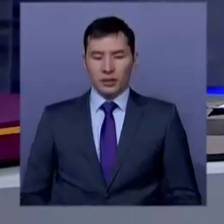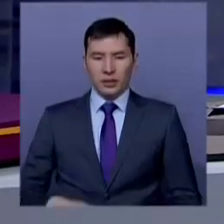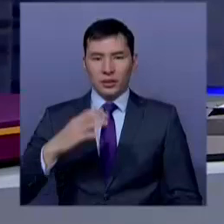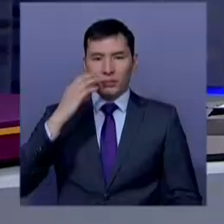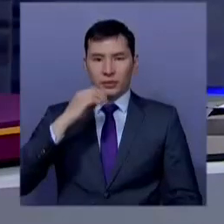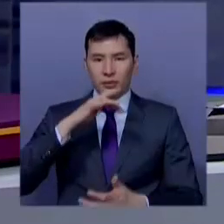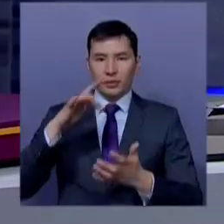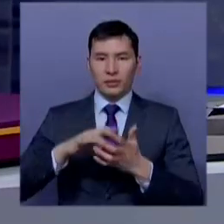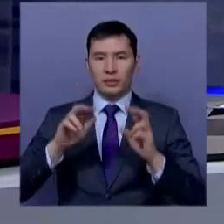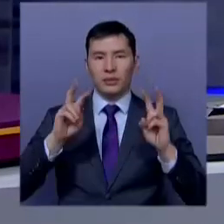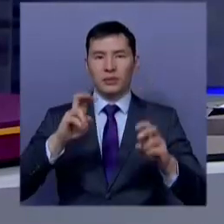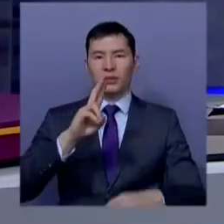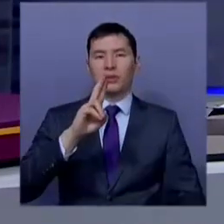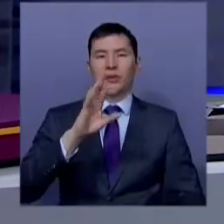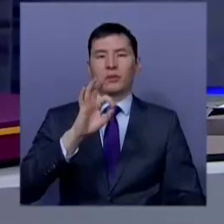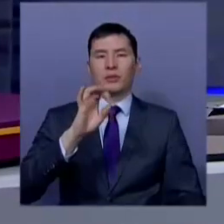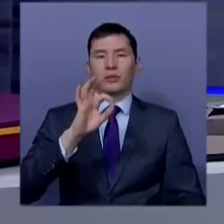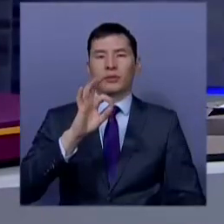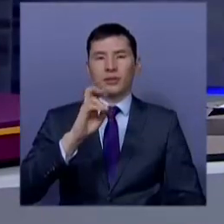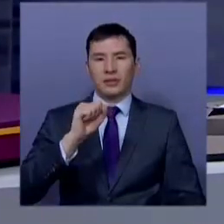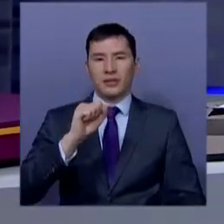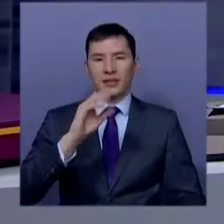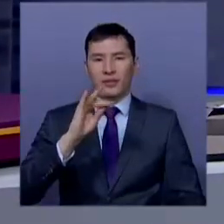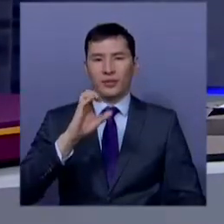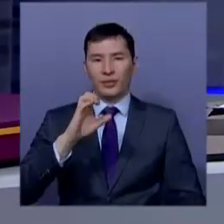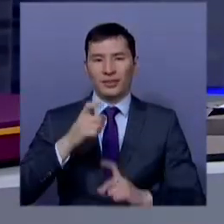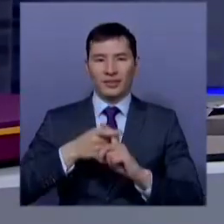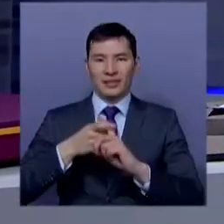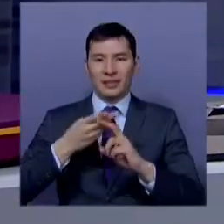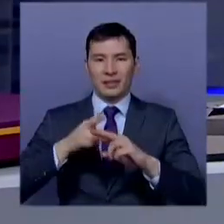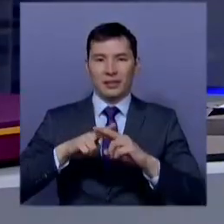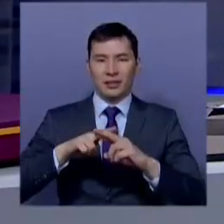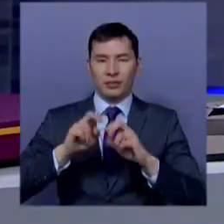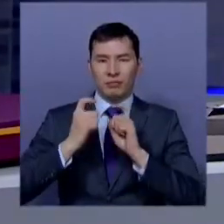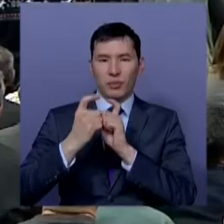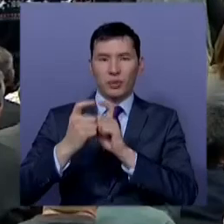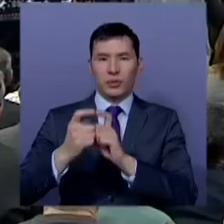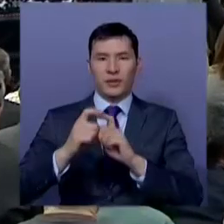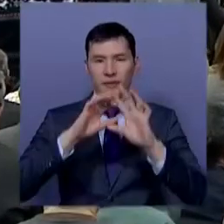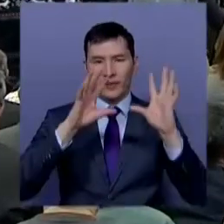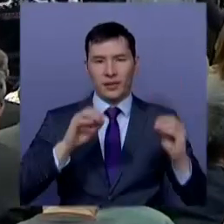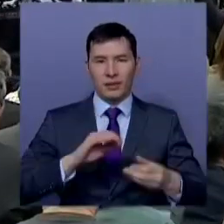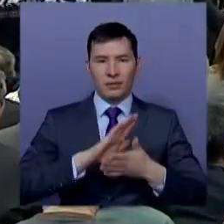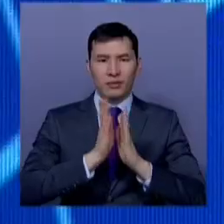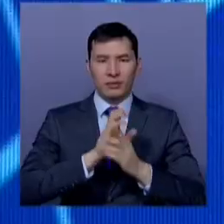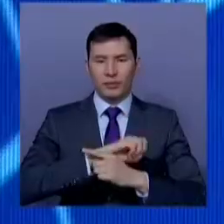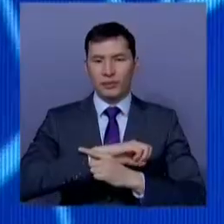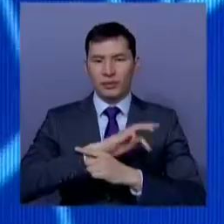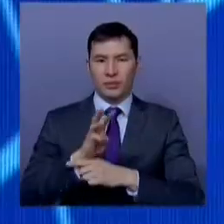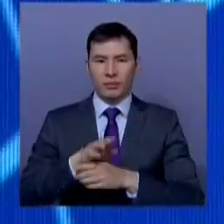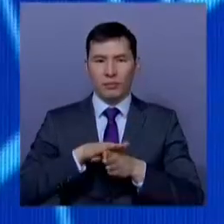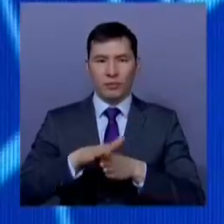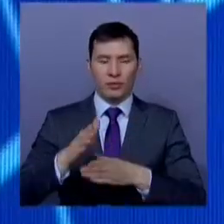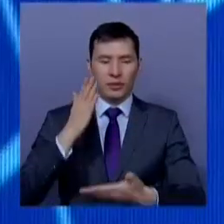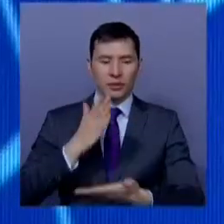Алматыда коронавирустың таралмауына қатысты барлық жағдай жасалған. Есептік кездесуде тұрғындардың бірі инфекцияның таралуын